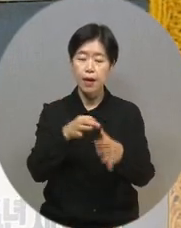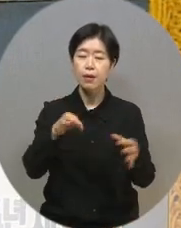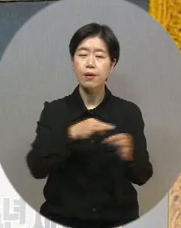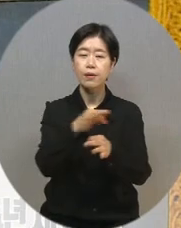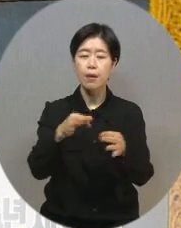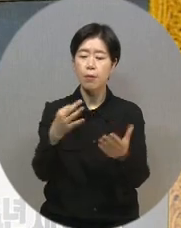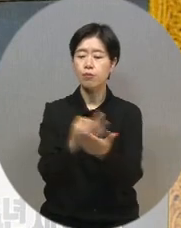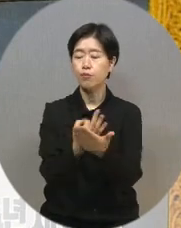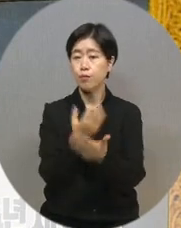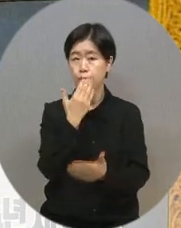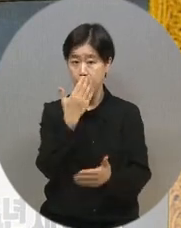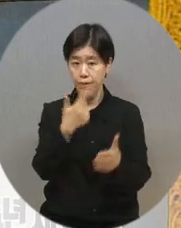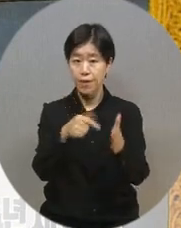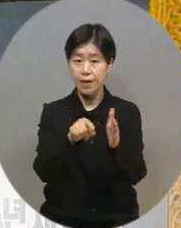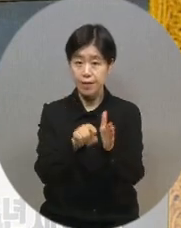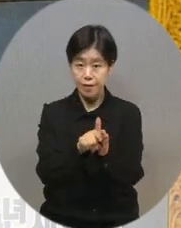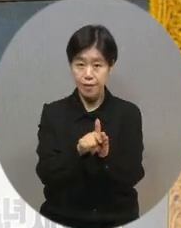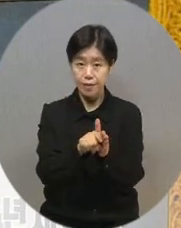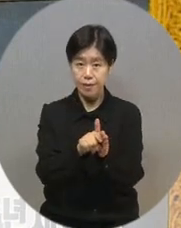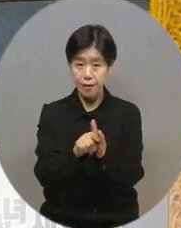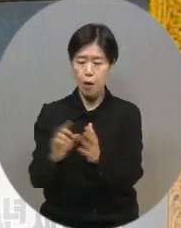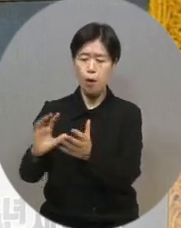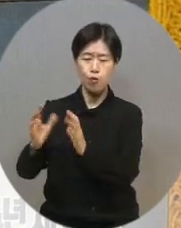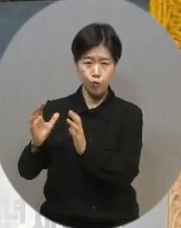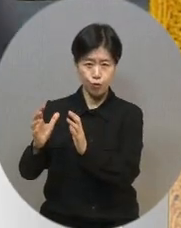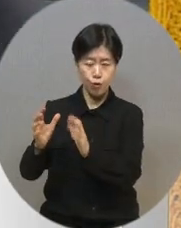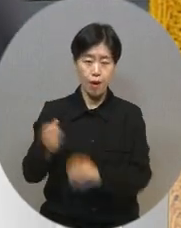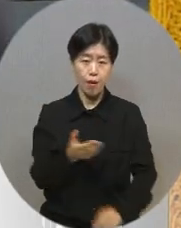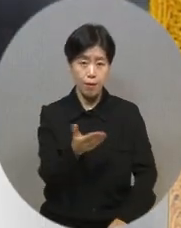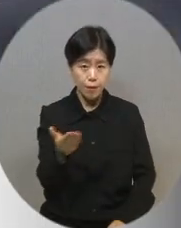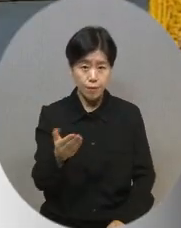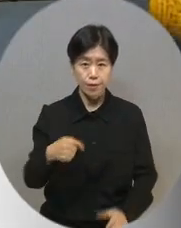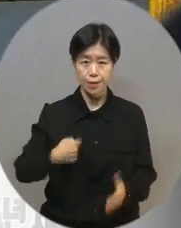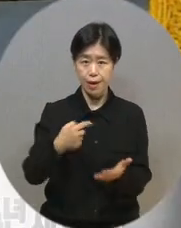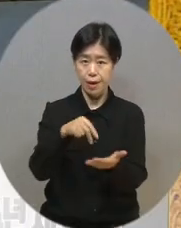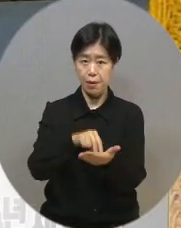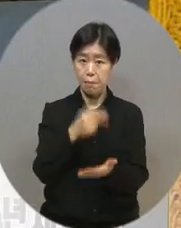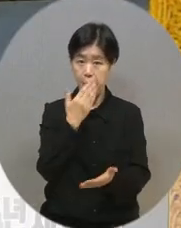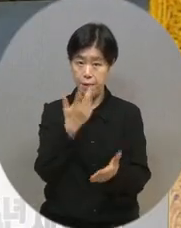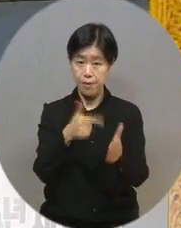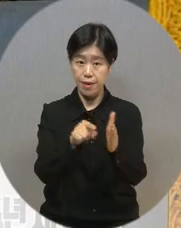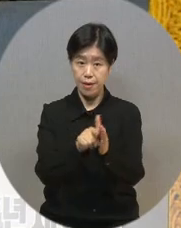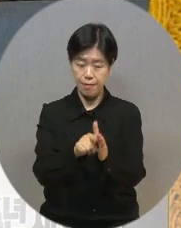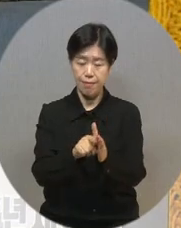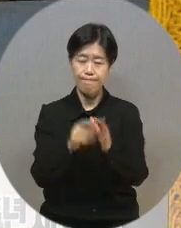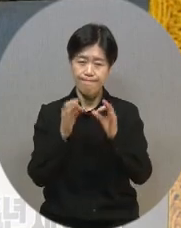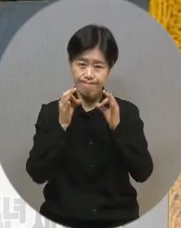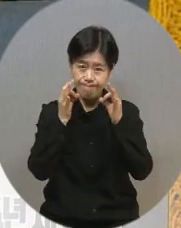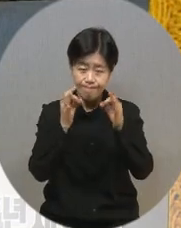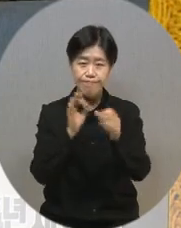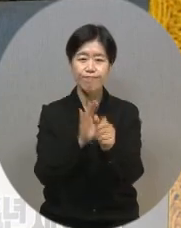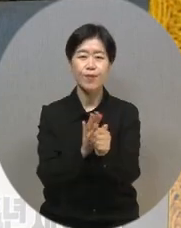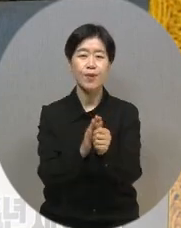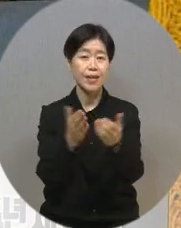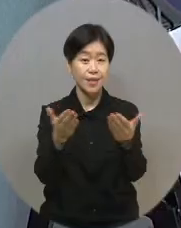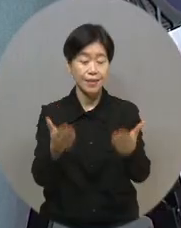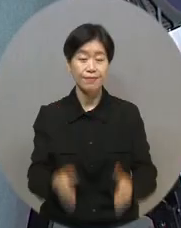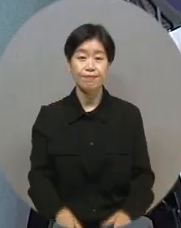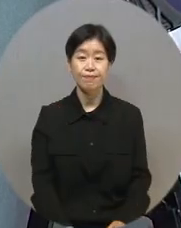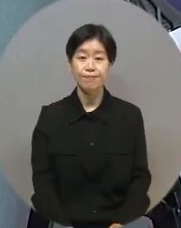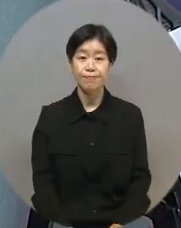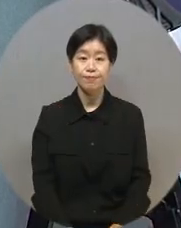있도록 구와 협의를 통해서 많은 사람들이 자립할 수 있도록 열심히 노력을